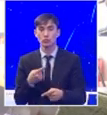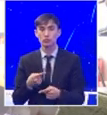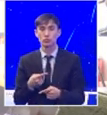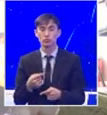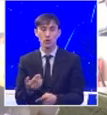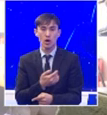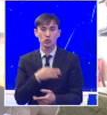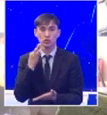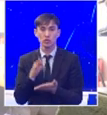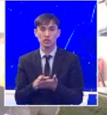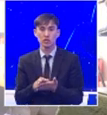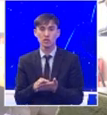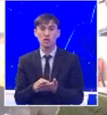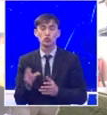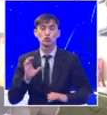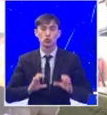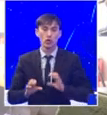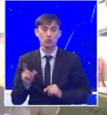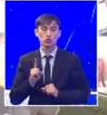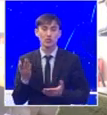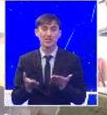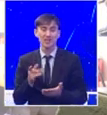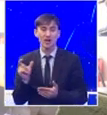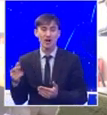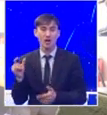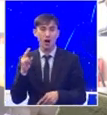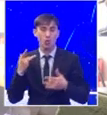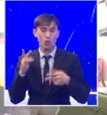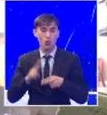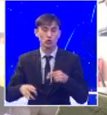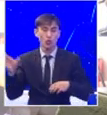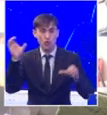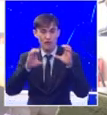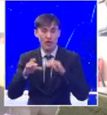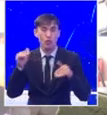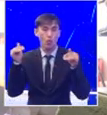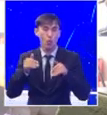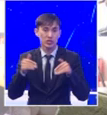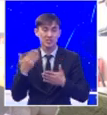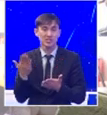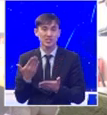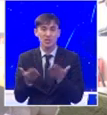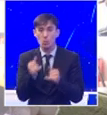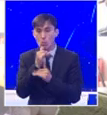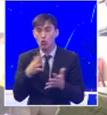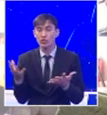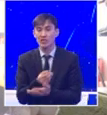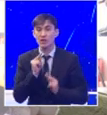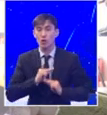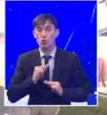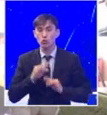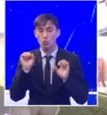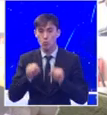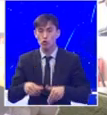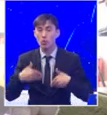Я хочу сказать будущим студентам, если они окончили универ или колледж, если они не могут найти работу, то